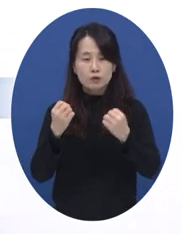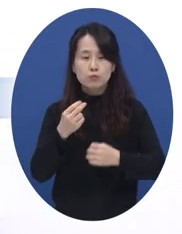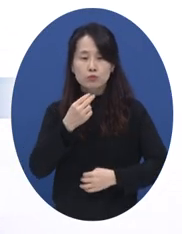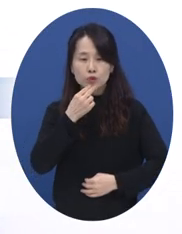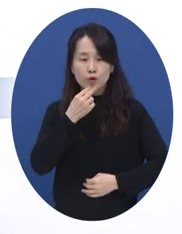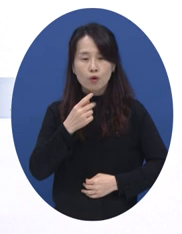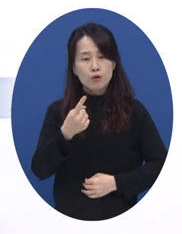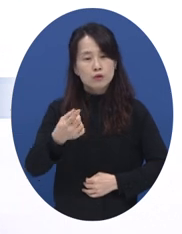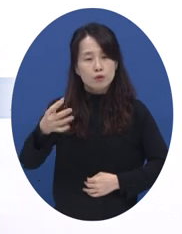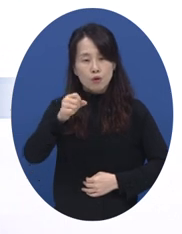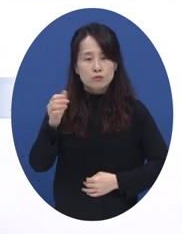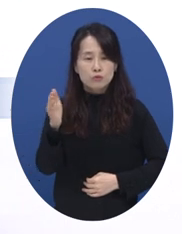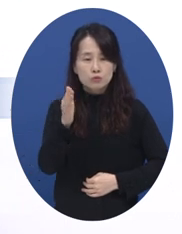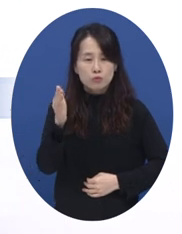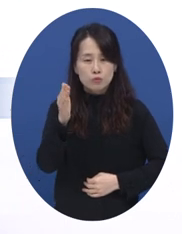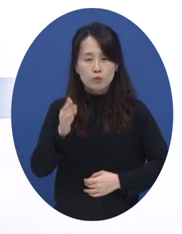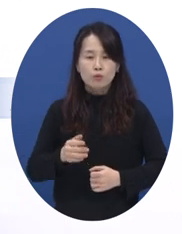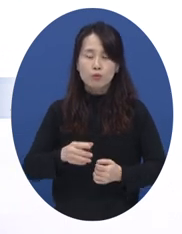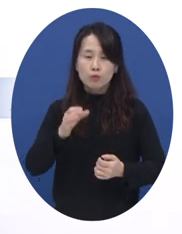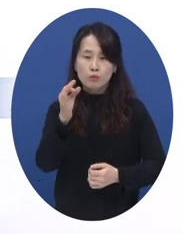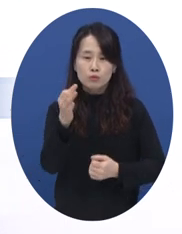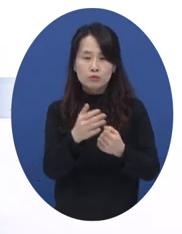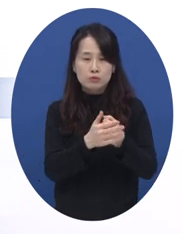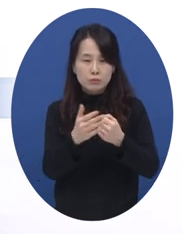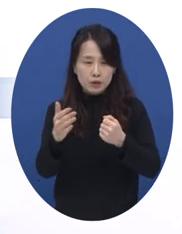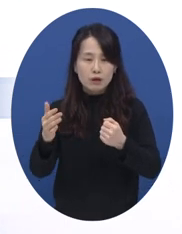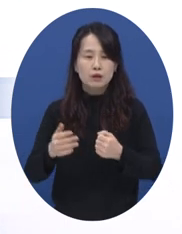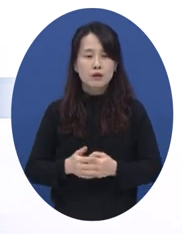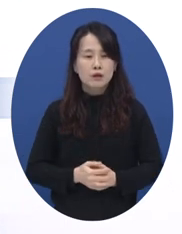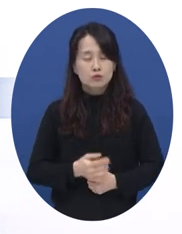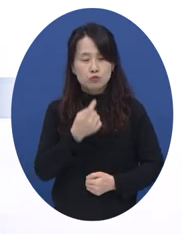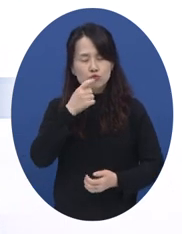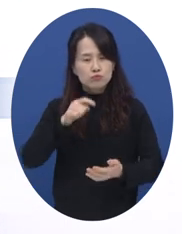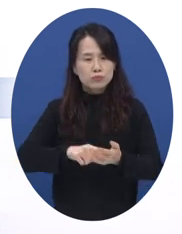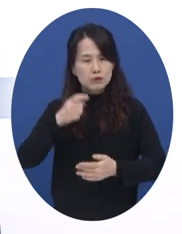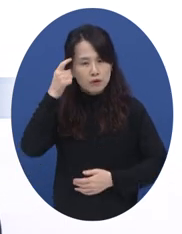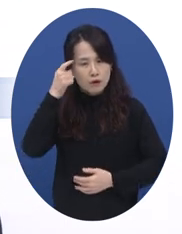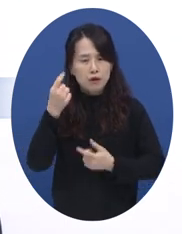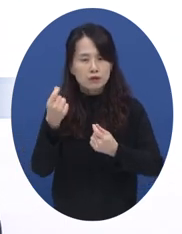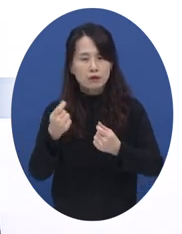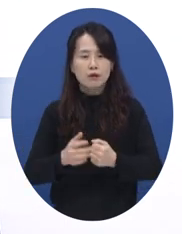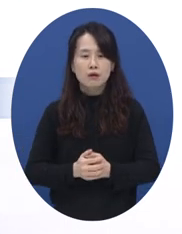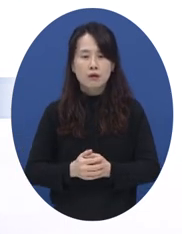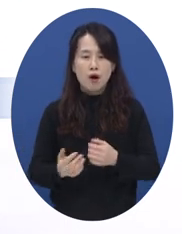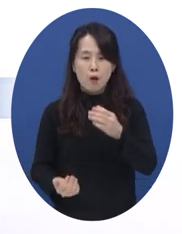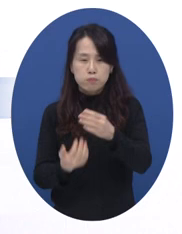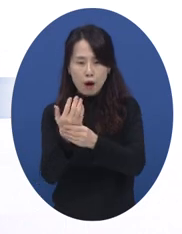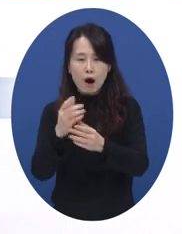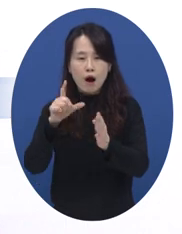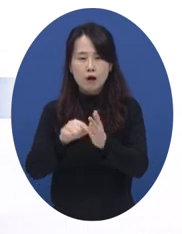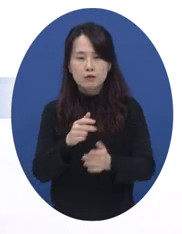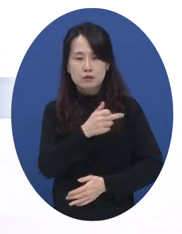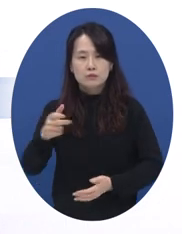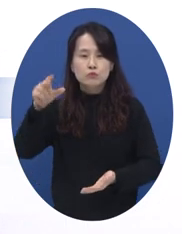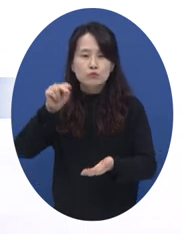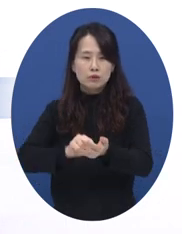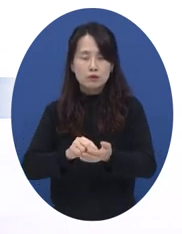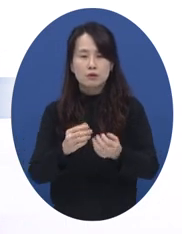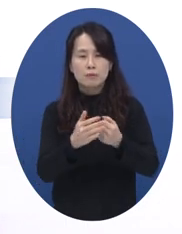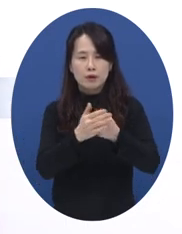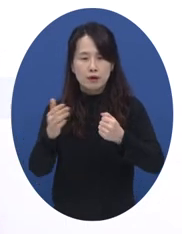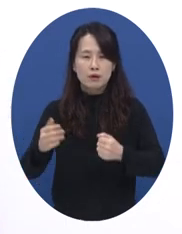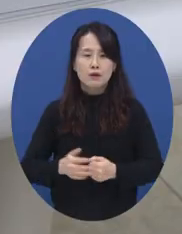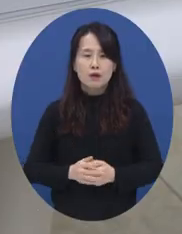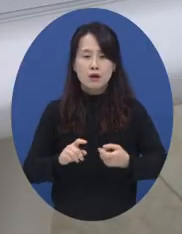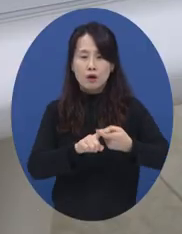높지 않아요 뭐 일옥 내외 에 이정도의 금액이 때문에 아주 쉽게 생각을 함 4 재난 발생 시에 큰 문제가